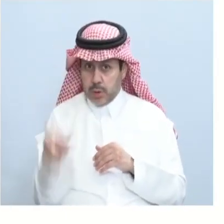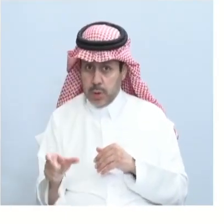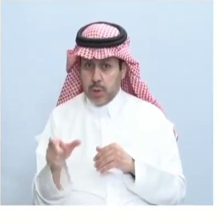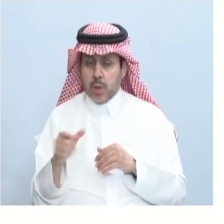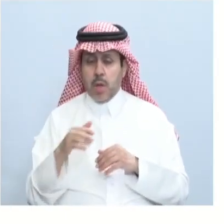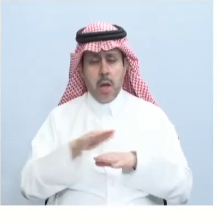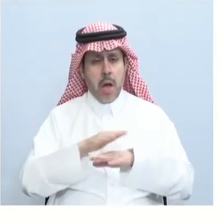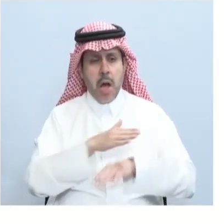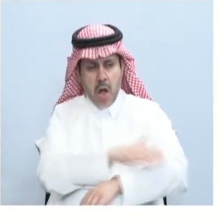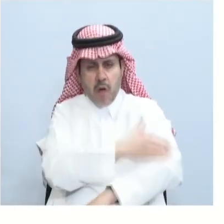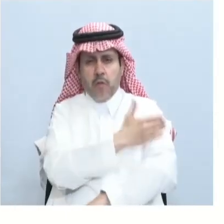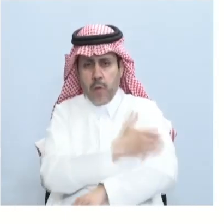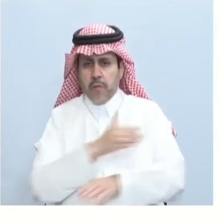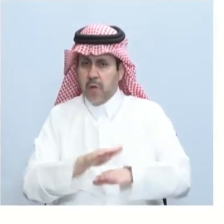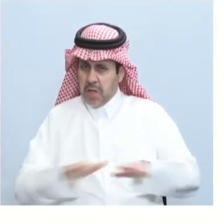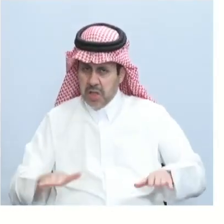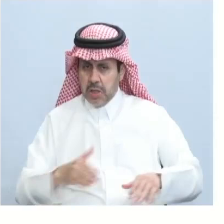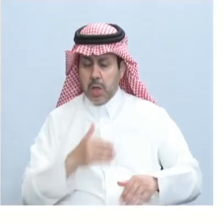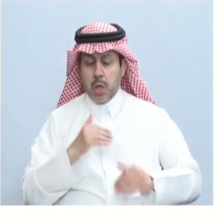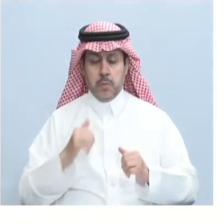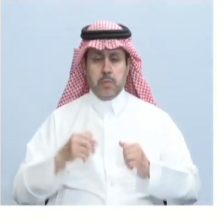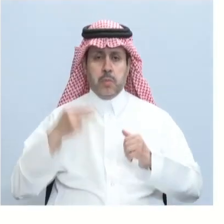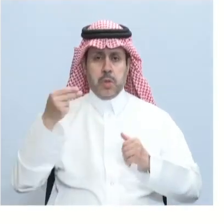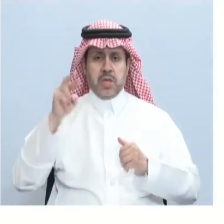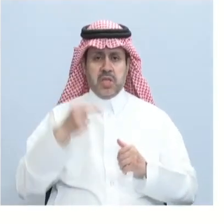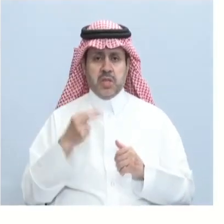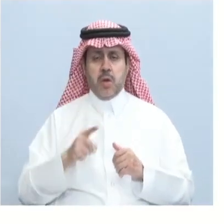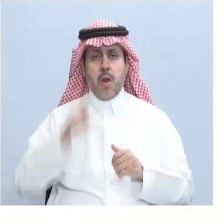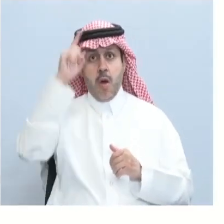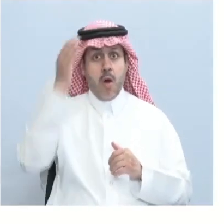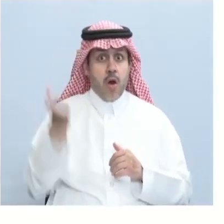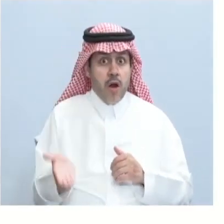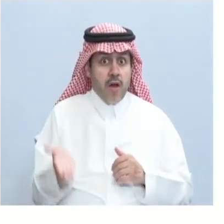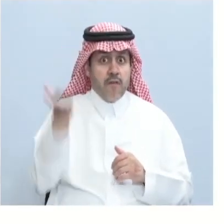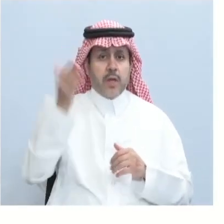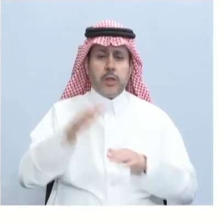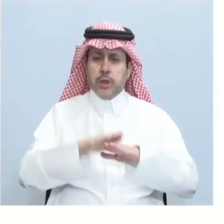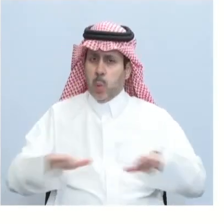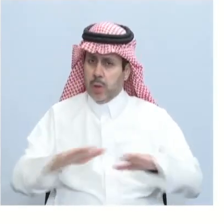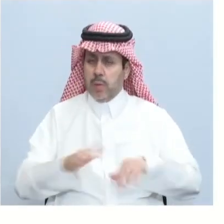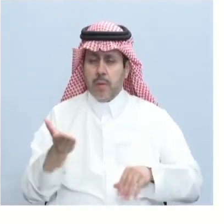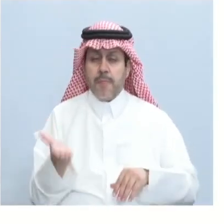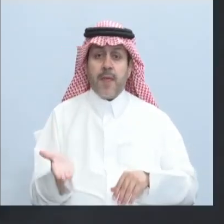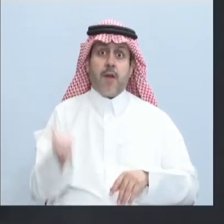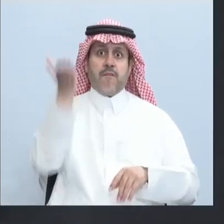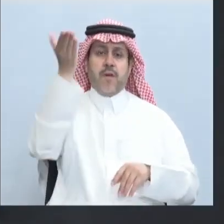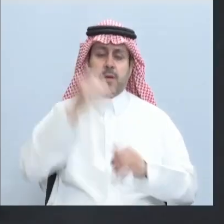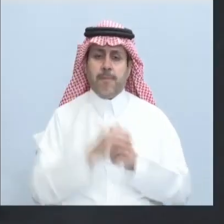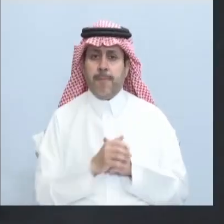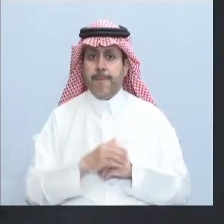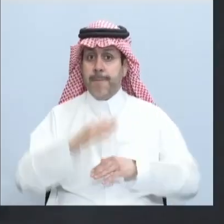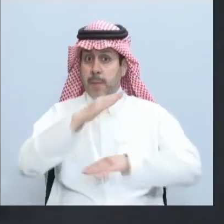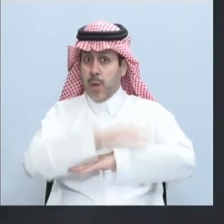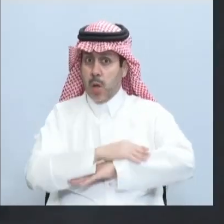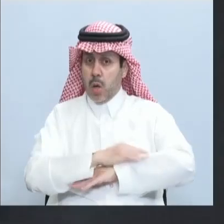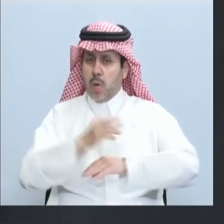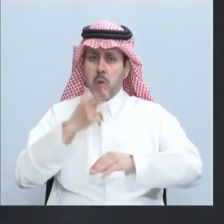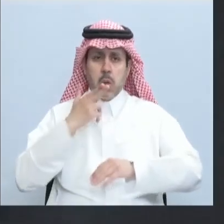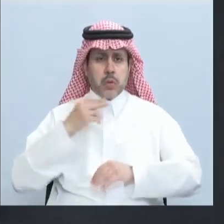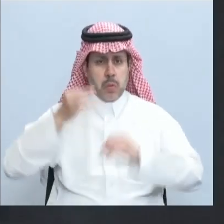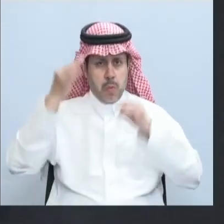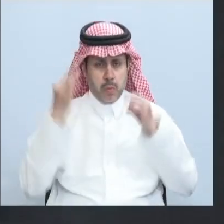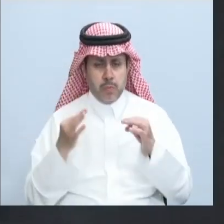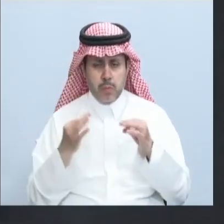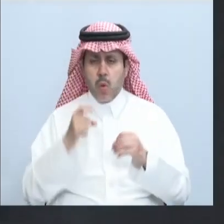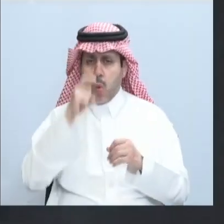وما تواضع احد لله الا الا رفعه الله اذا من الاخلاق النبيله التي ينبغي لنا